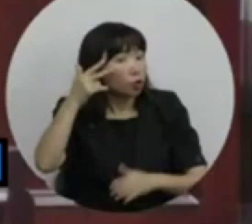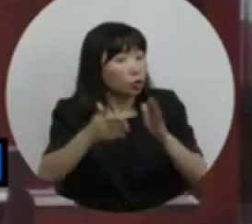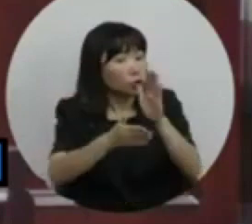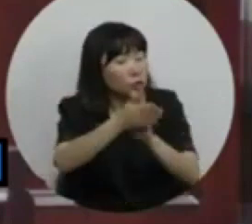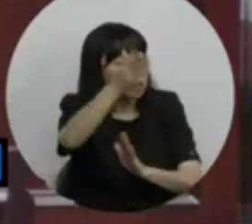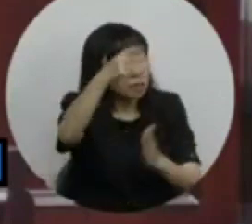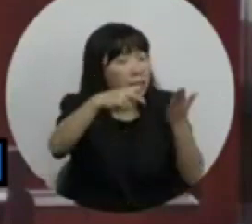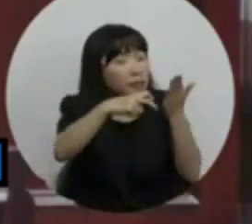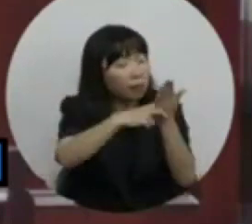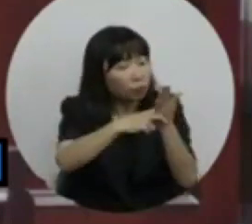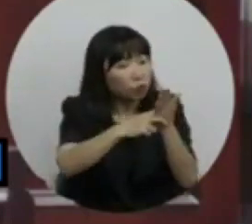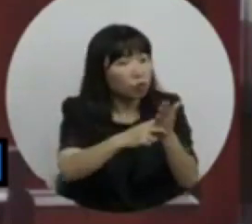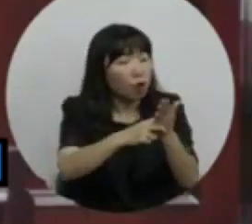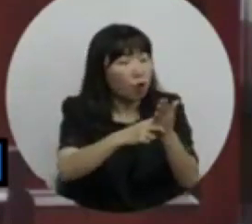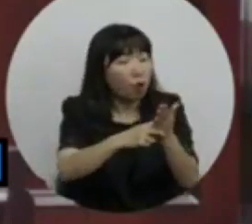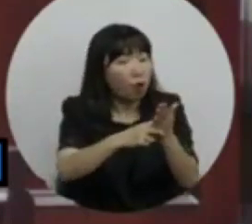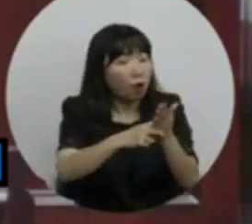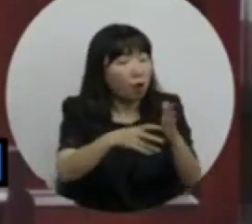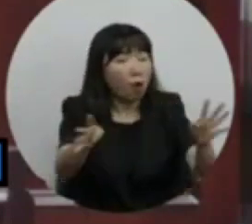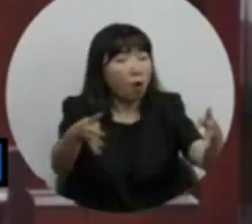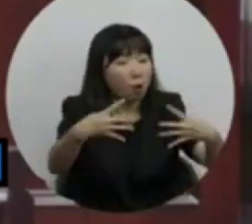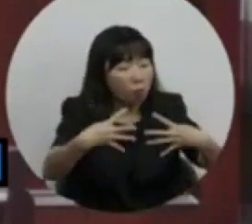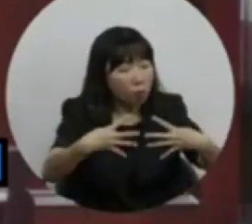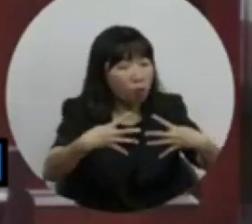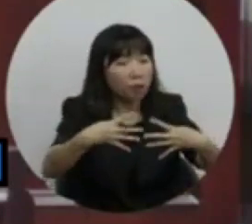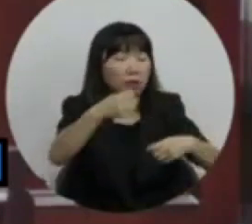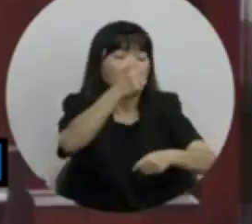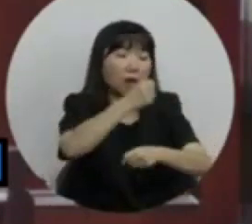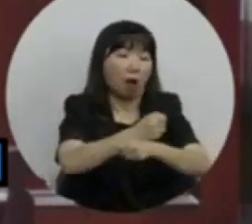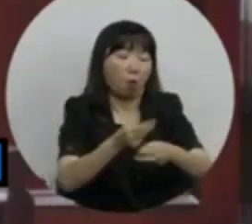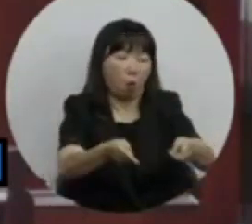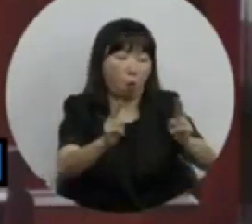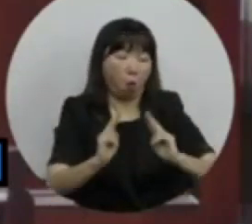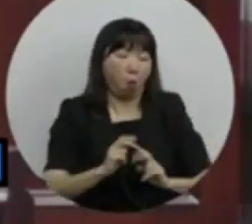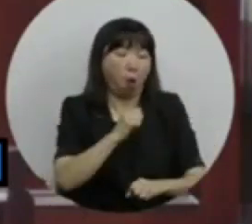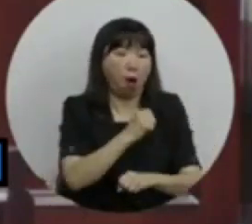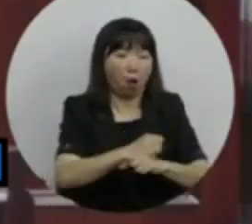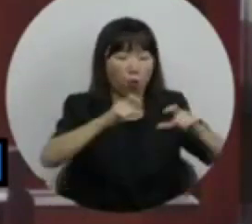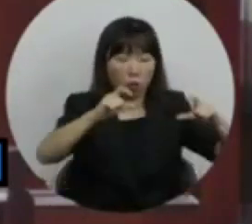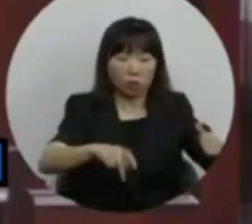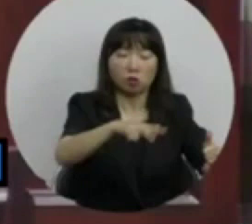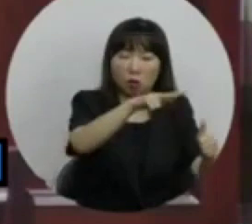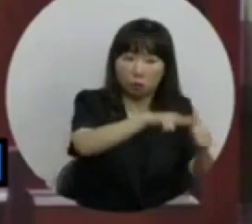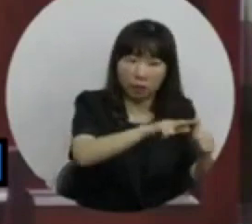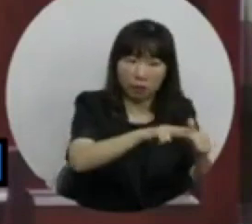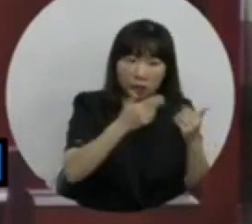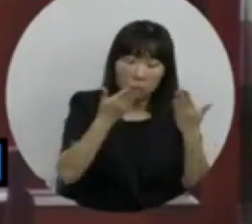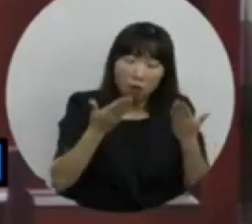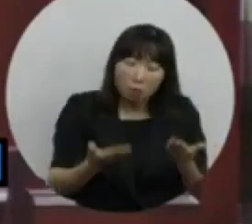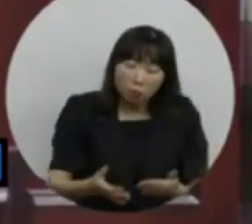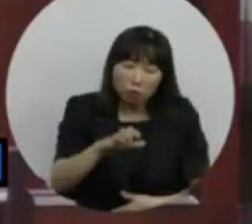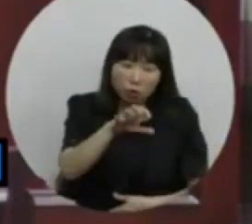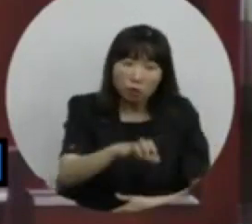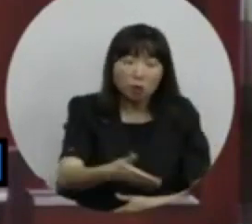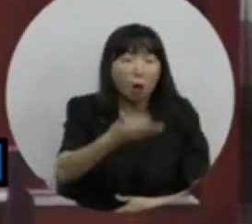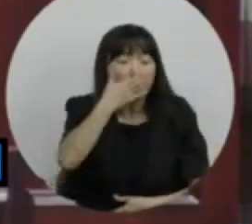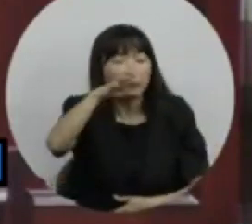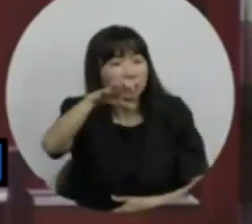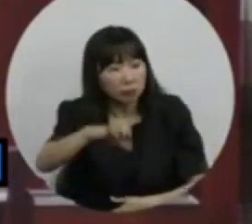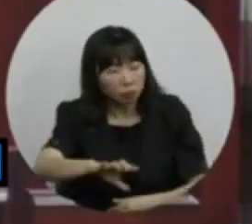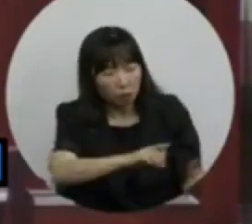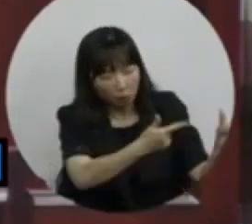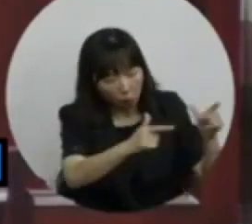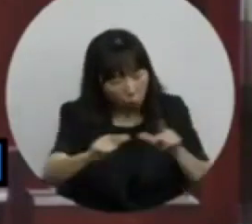조폐공사와 MOU를 체결하였으며 지역 마트와 음식점, 휴게점 모든 상권에서 사용할